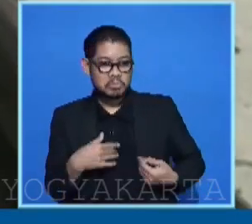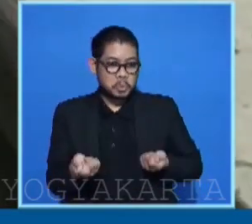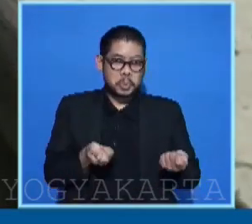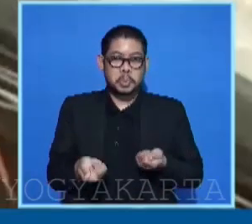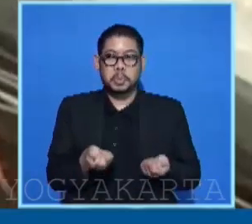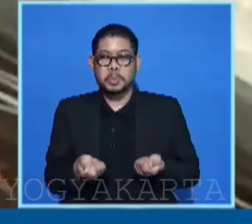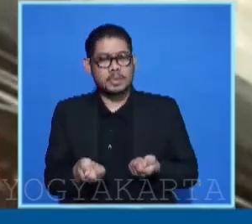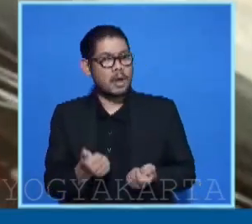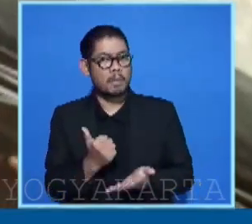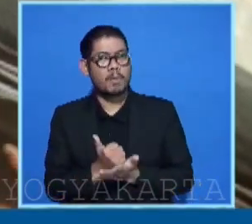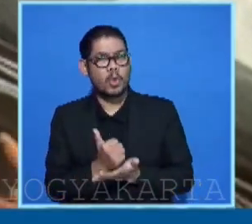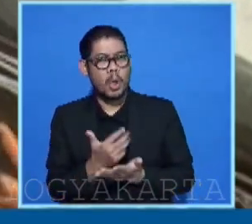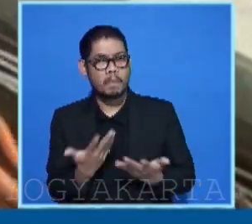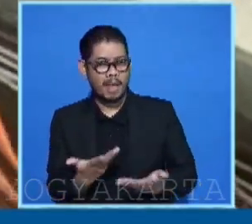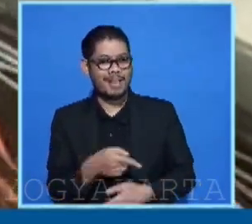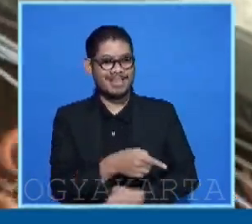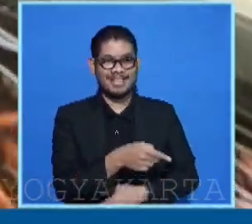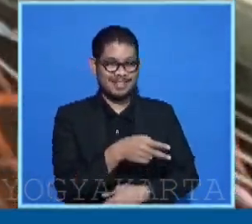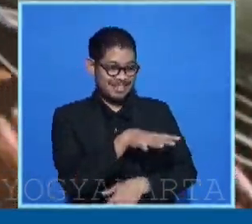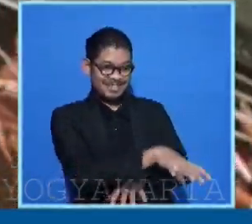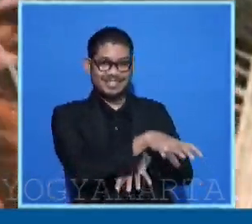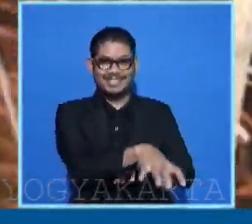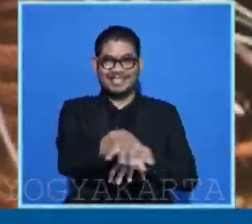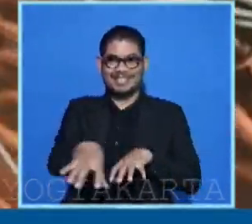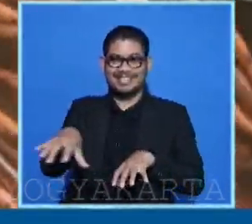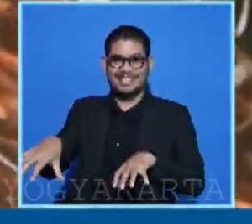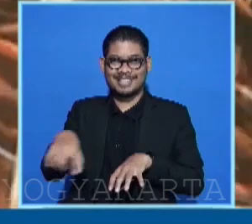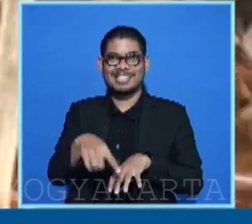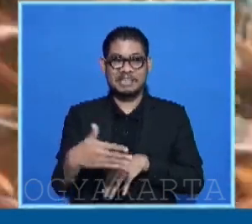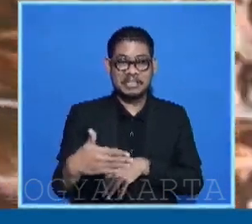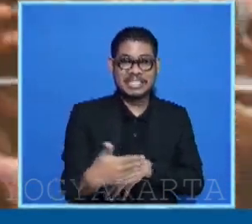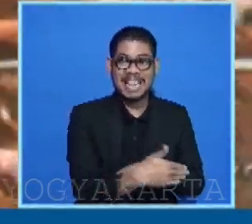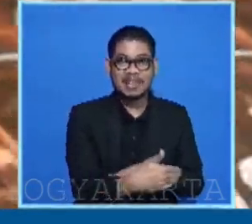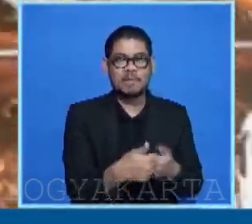menika gadah kaluwihan boten mambet lendut kados dene ulam saking lalatan